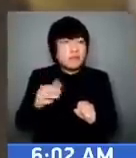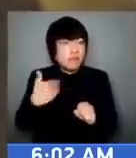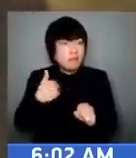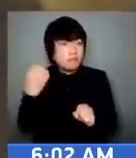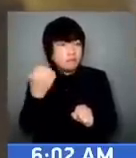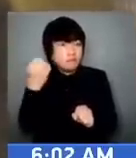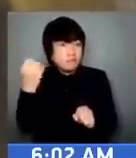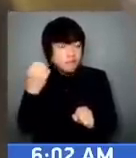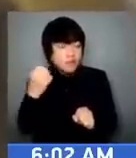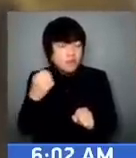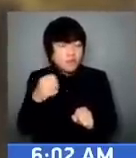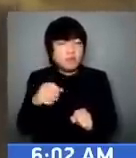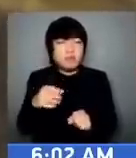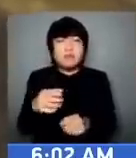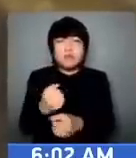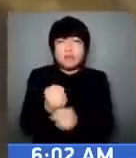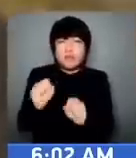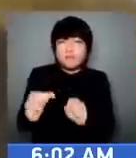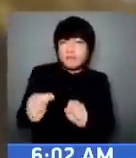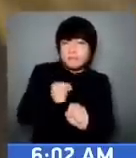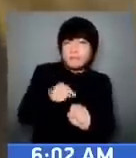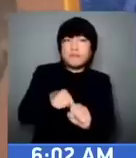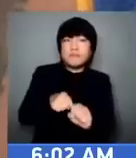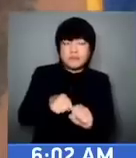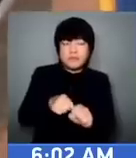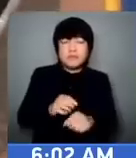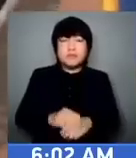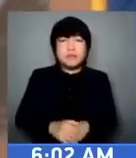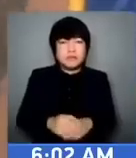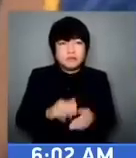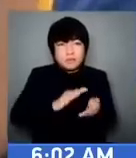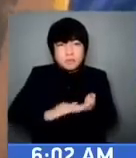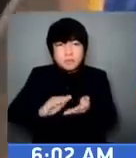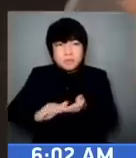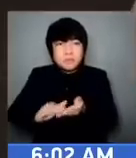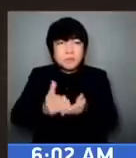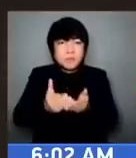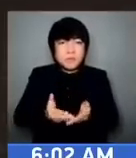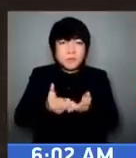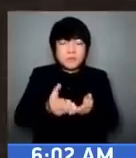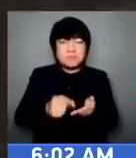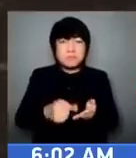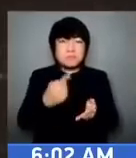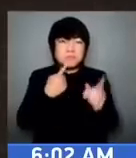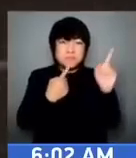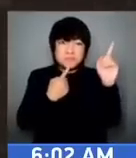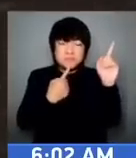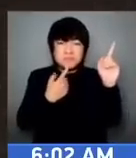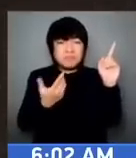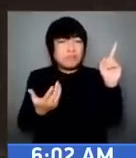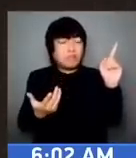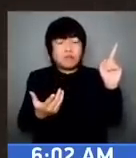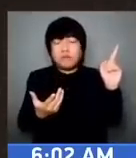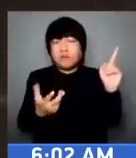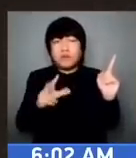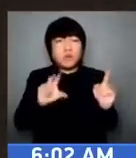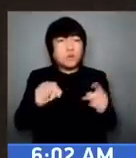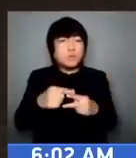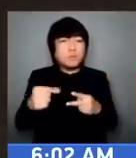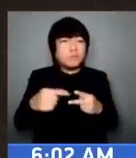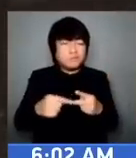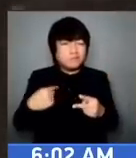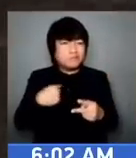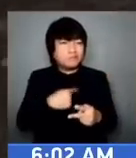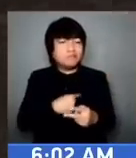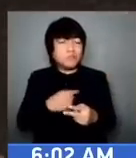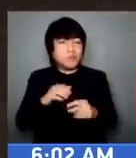ang baha sa gilid ng ilog para linisin ang maliit na bangka. Walang magagawa kasi yun ang ano namin, trabaho talaga namin yun. Pag oras